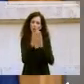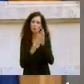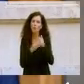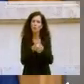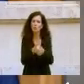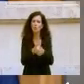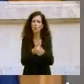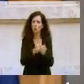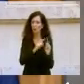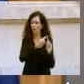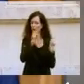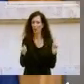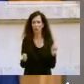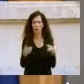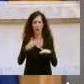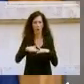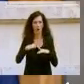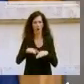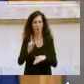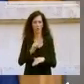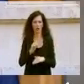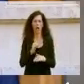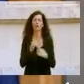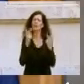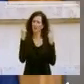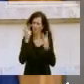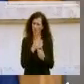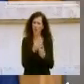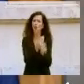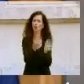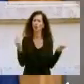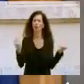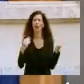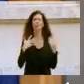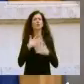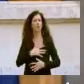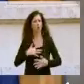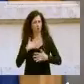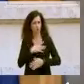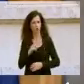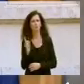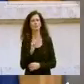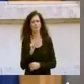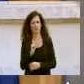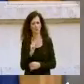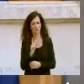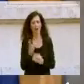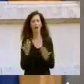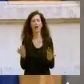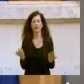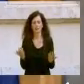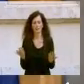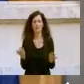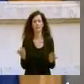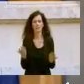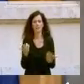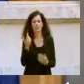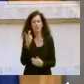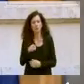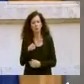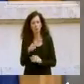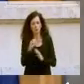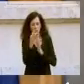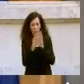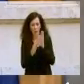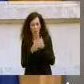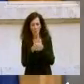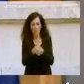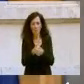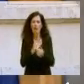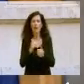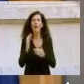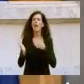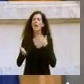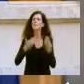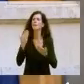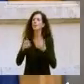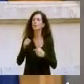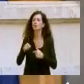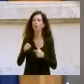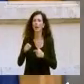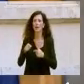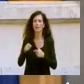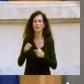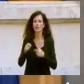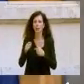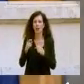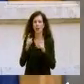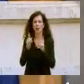sono ancora insoddisfatti perché chiaramente una misura a una emergenza di questo tipo uno